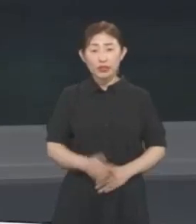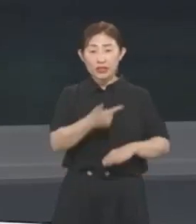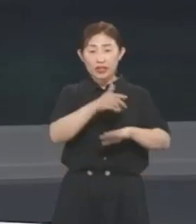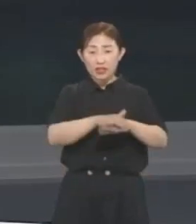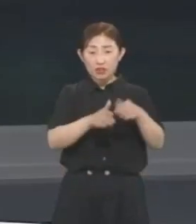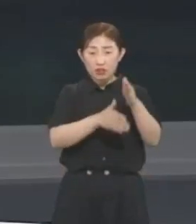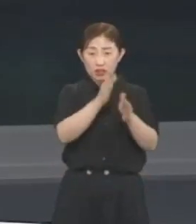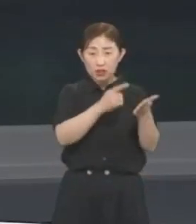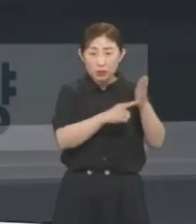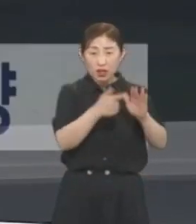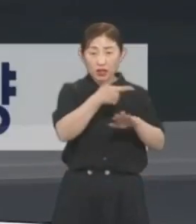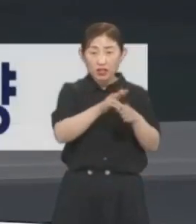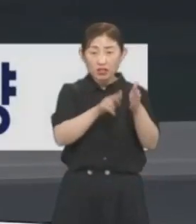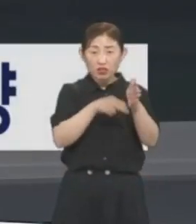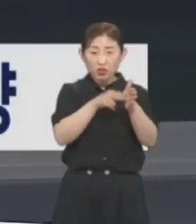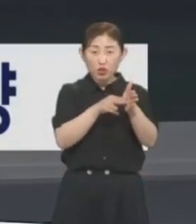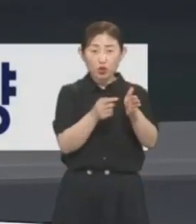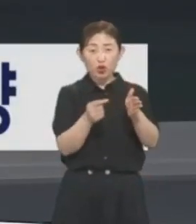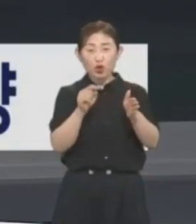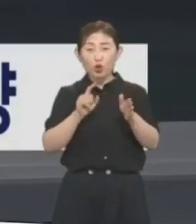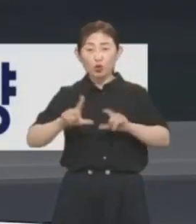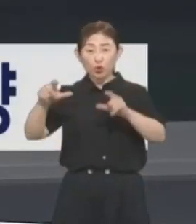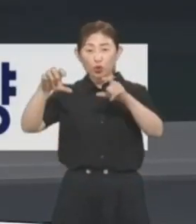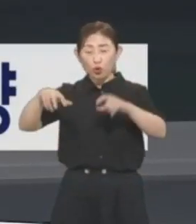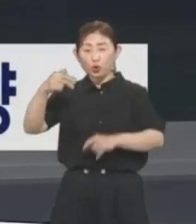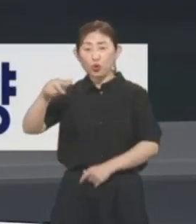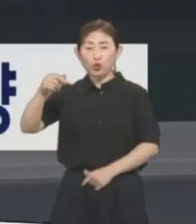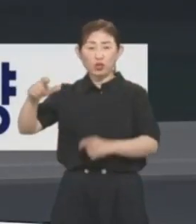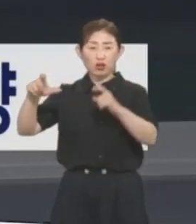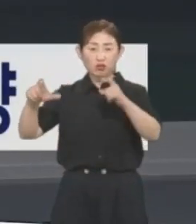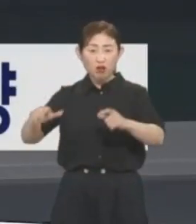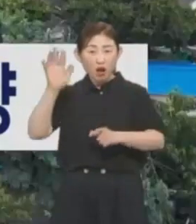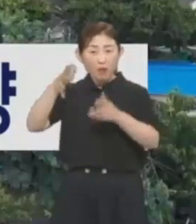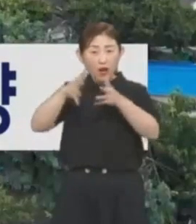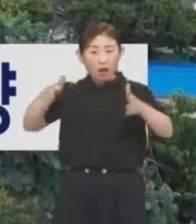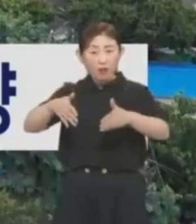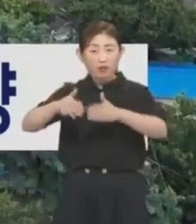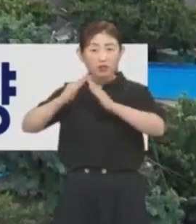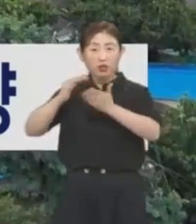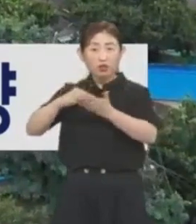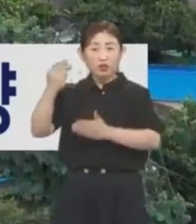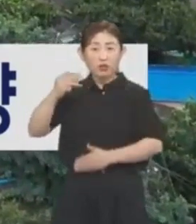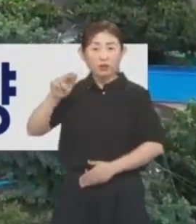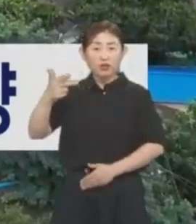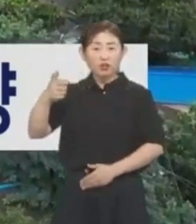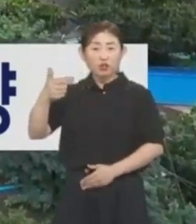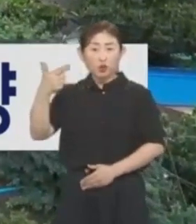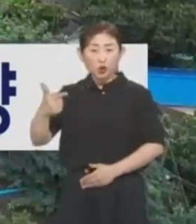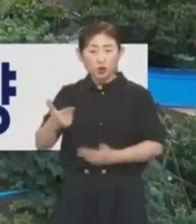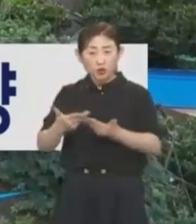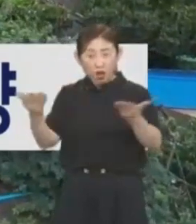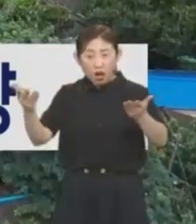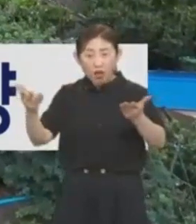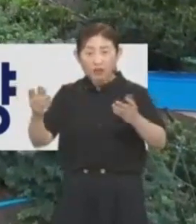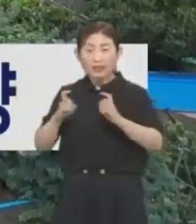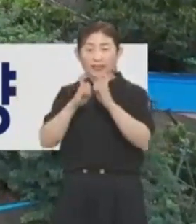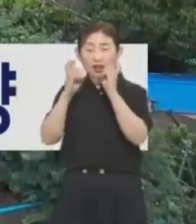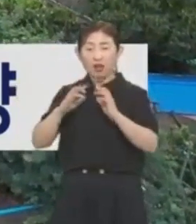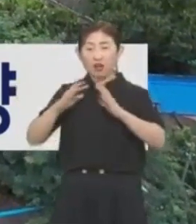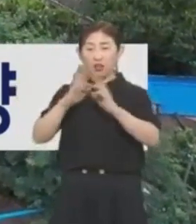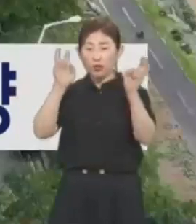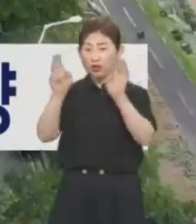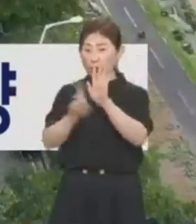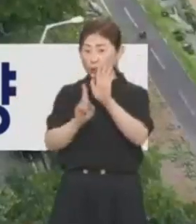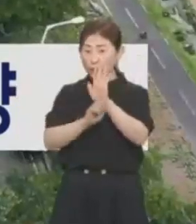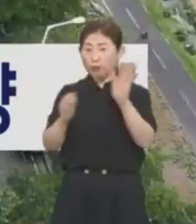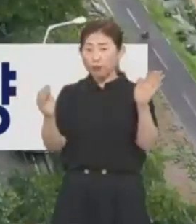대전시가 대전역 동쪽인 동구 소재구역에 공동주택 3800여손 7가구를 공급할 민간사업자를